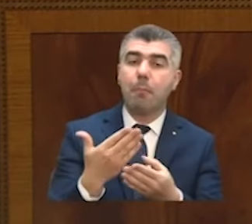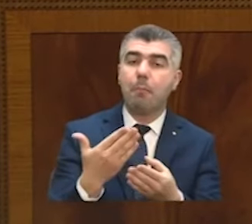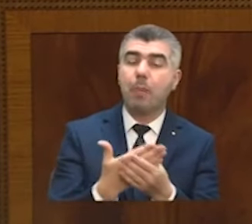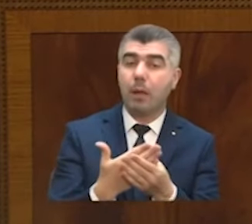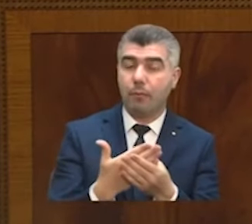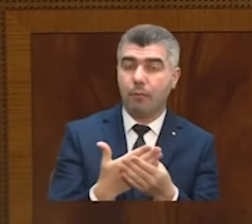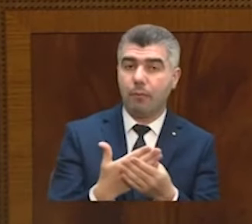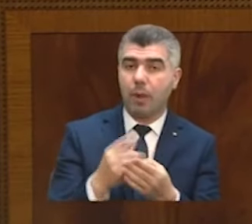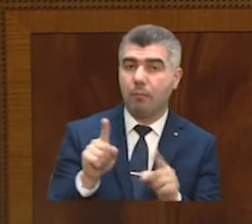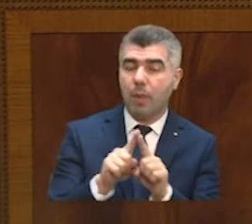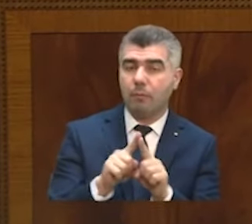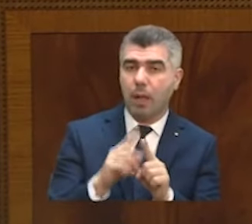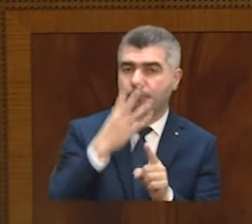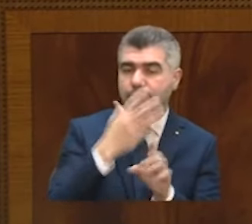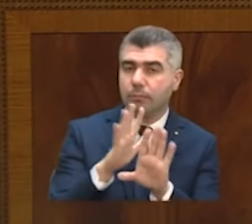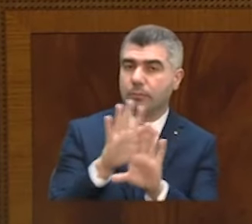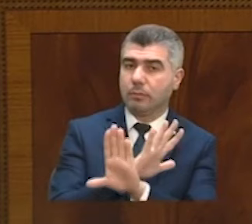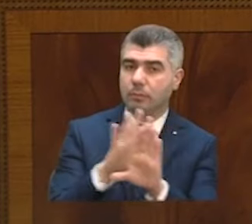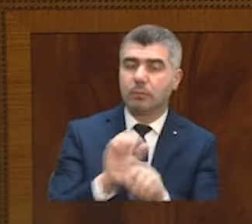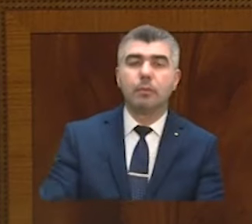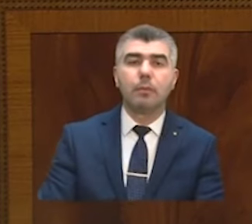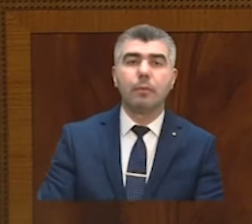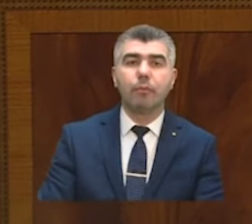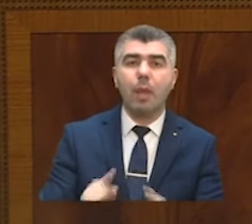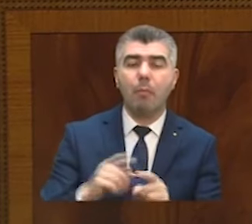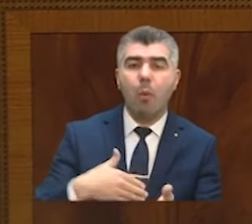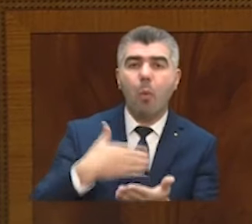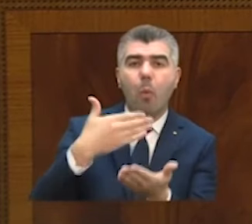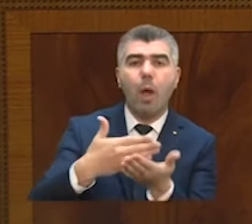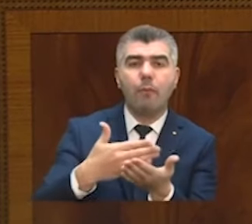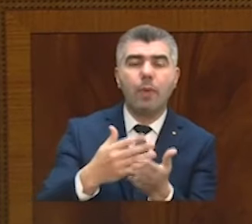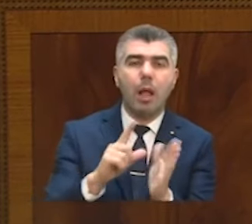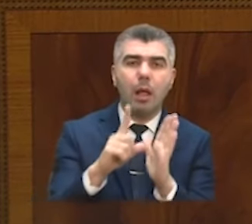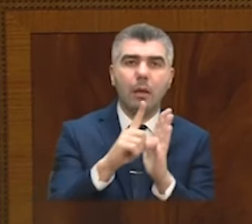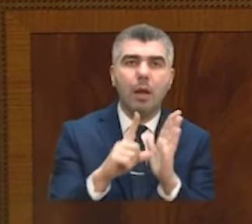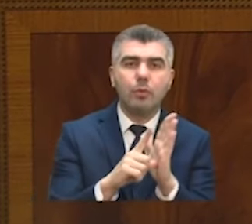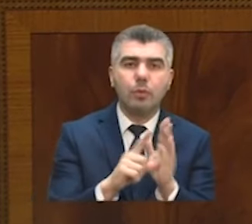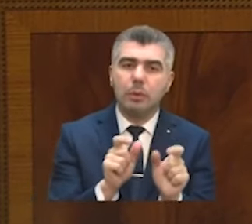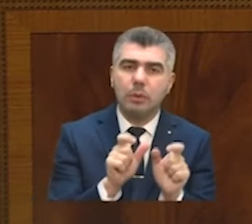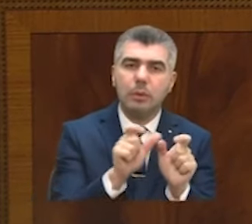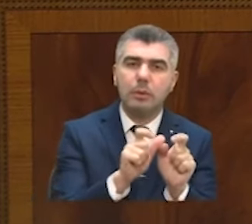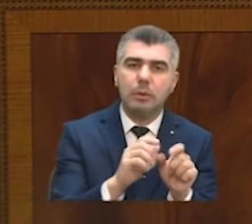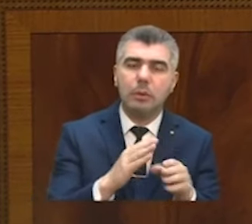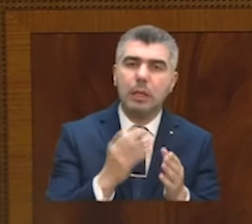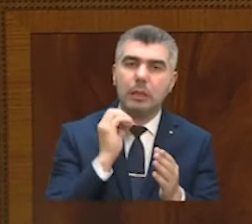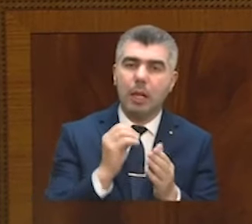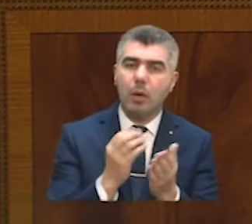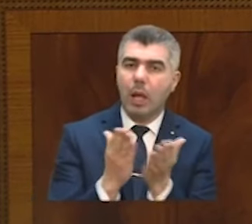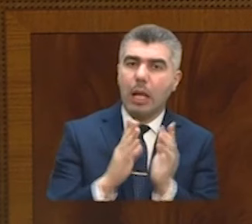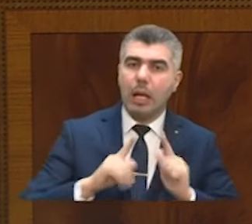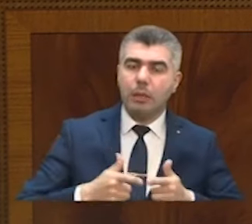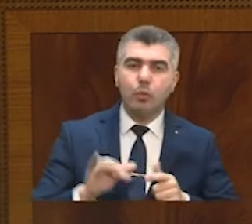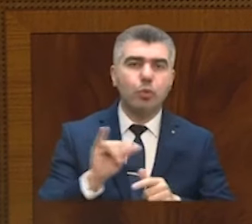للأسف الشديد والارتباك، لأنكم قطعتم مع المرجعيات القانونية المؤطرة لمنظومة التربية والتكوين. كان سألكم فين